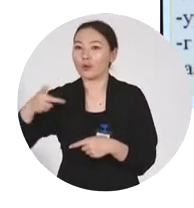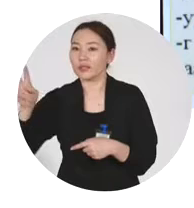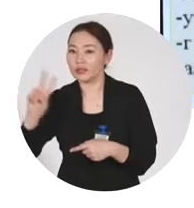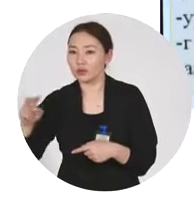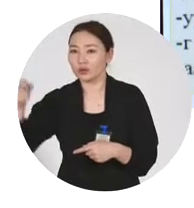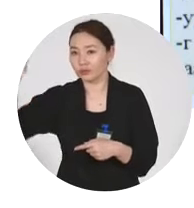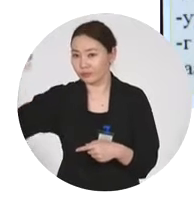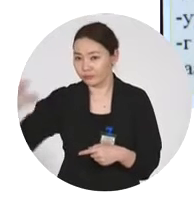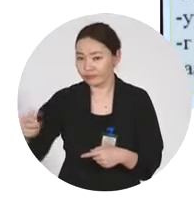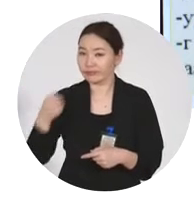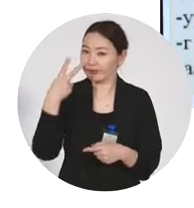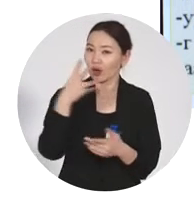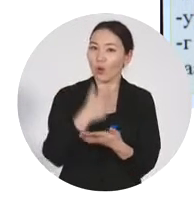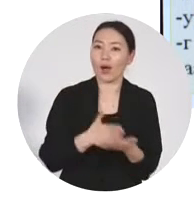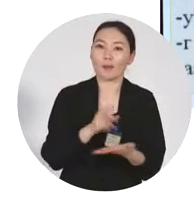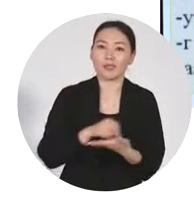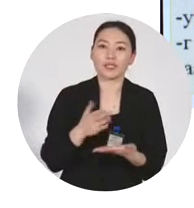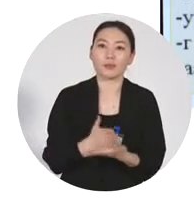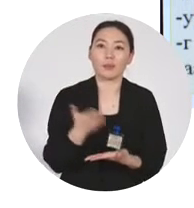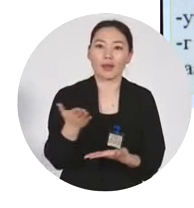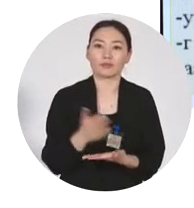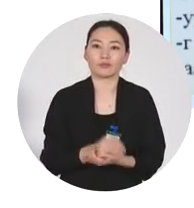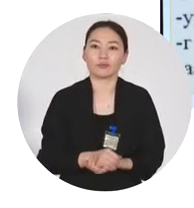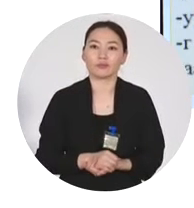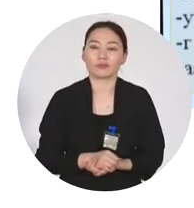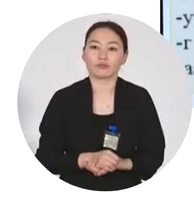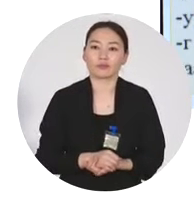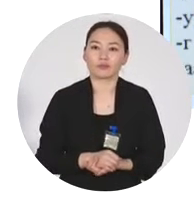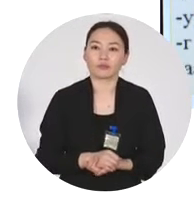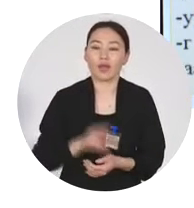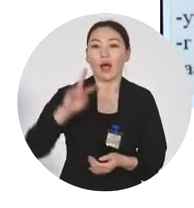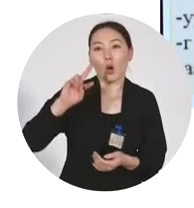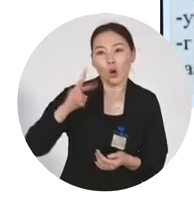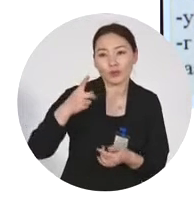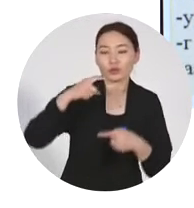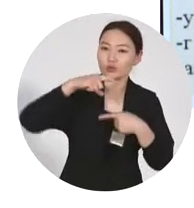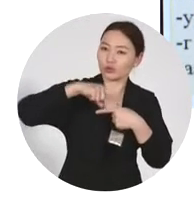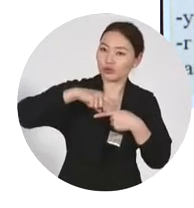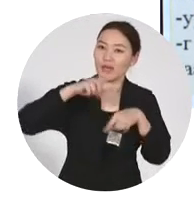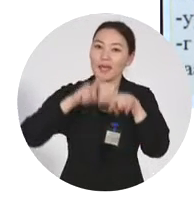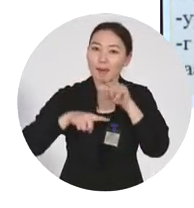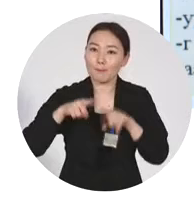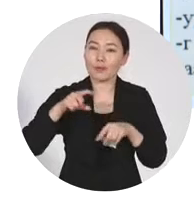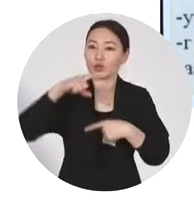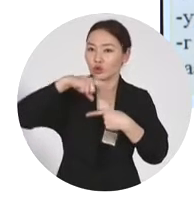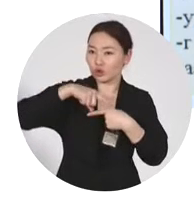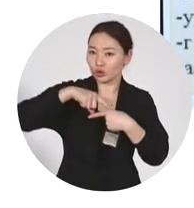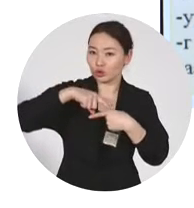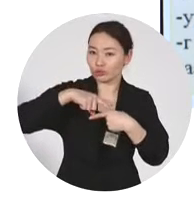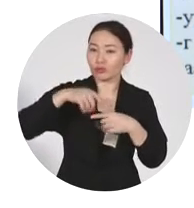бичсэнийг тулгаарай. За тэгэхээр хувилгач нөхцөл гэж ямар нөхцлүүд орох вэ